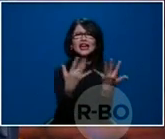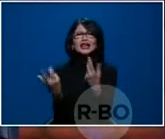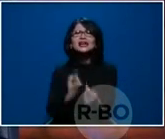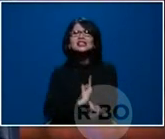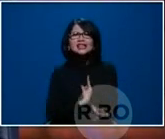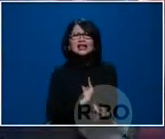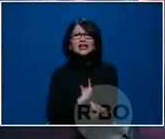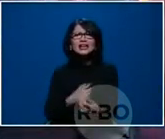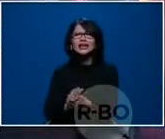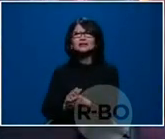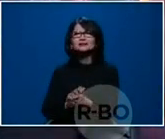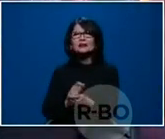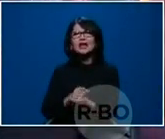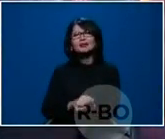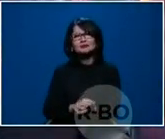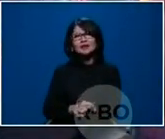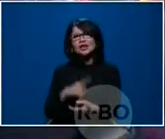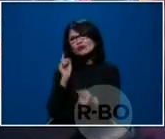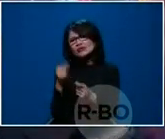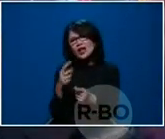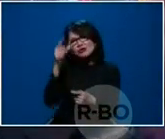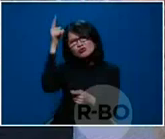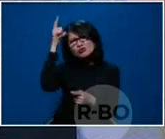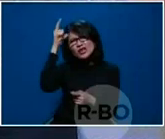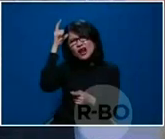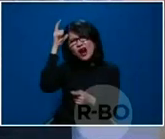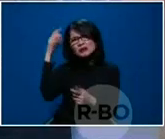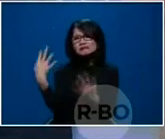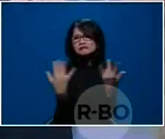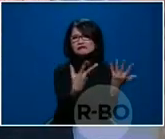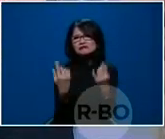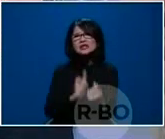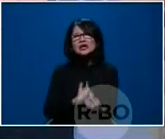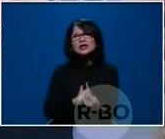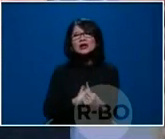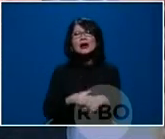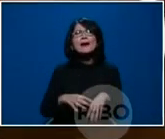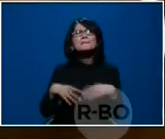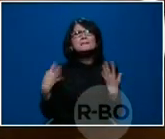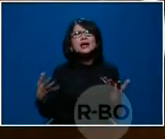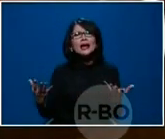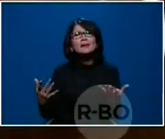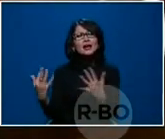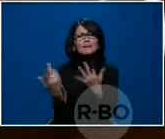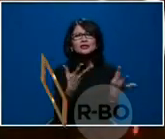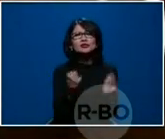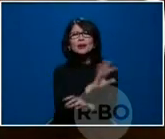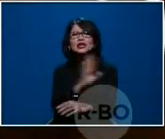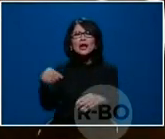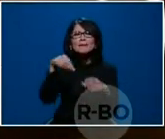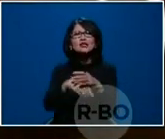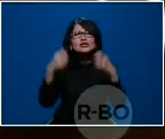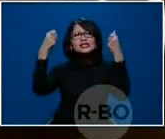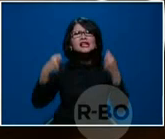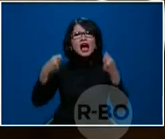sendiri pertama tadi pertanyaannya Bagaimana meyakinkan agar masyarakat tidak masuk penjara selalu ataknya Bagaimana masyarakat tidak masuk penjara